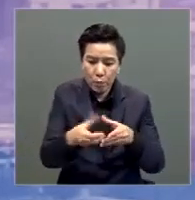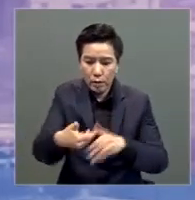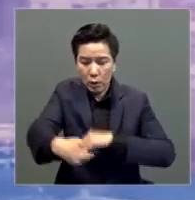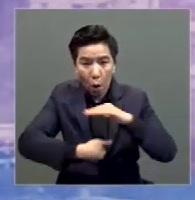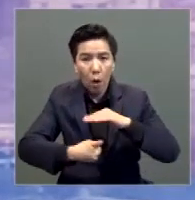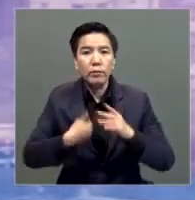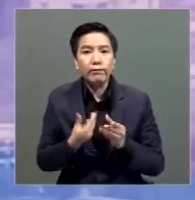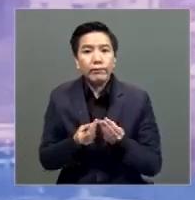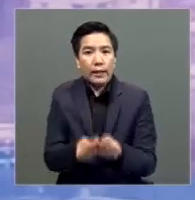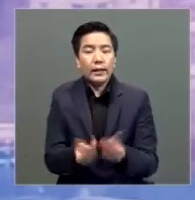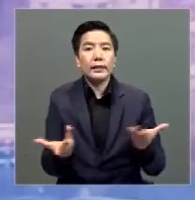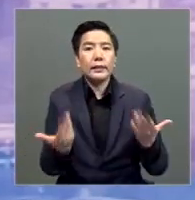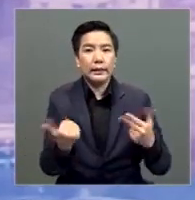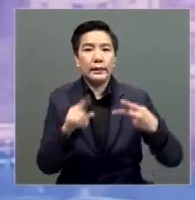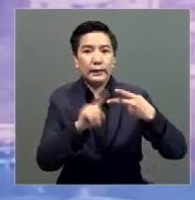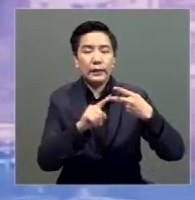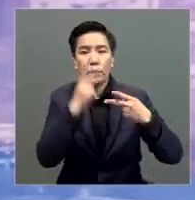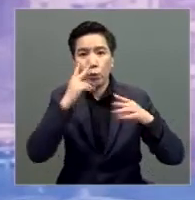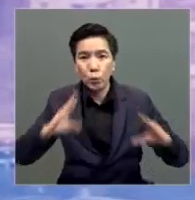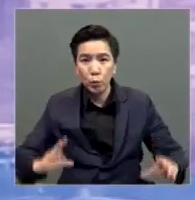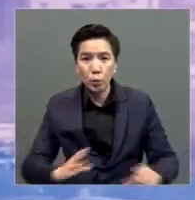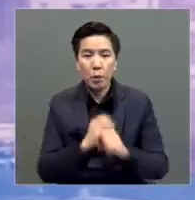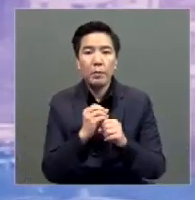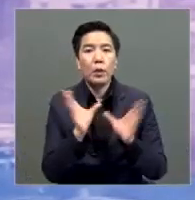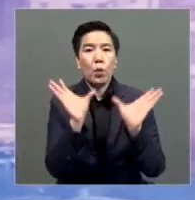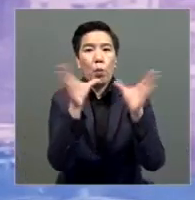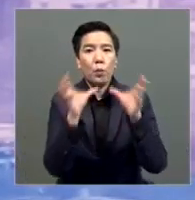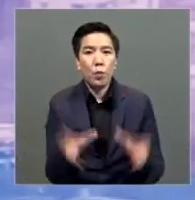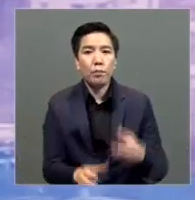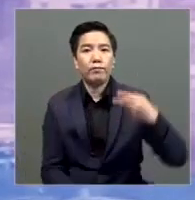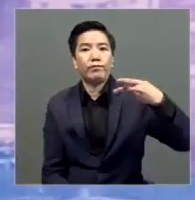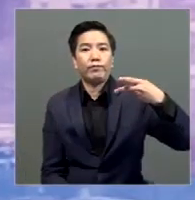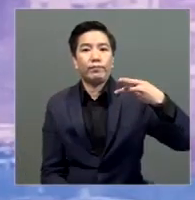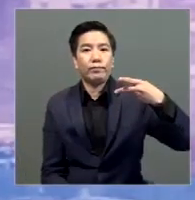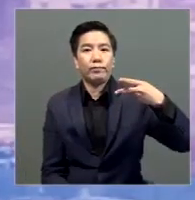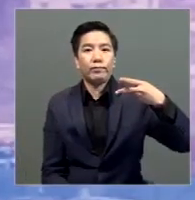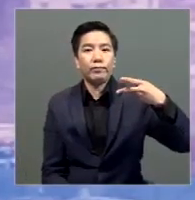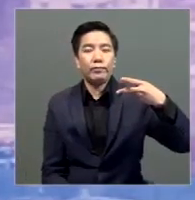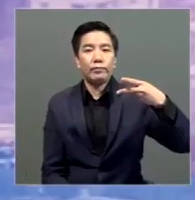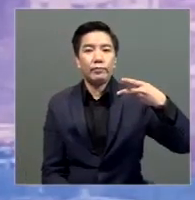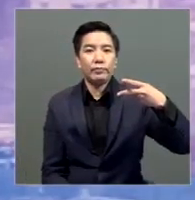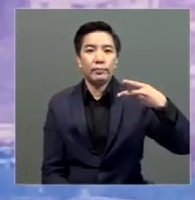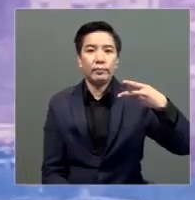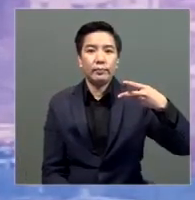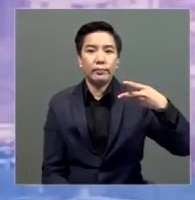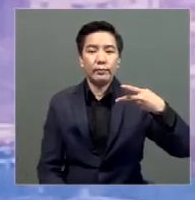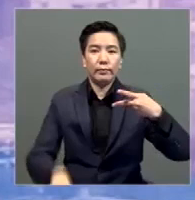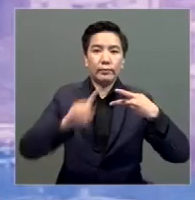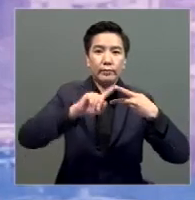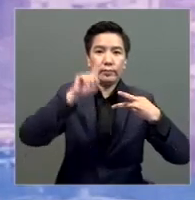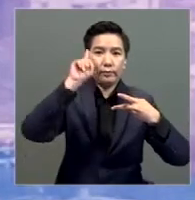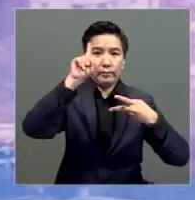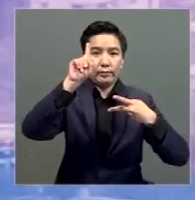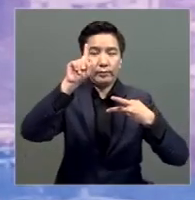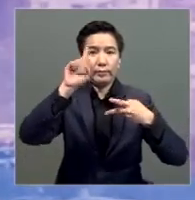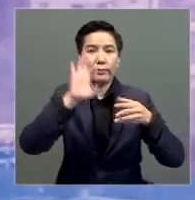ที่มาขออนุญาตรวมความแล้วมันก็แบ่งออกเป็น2ประเภทประเภทที่1ข้อยก